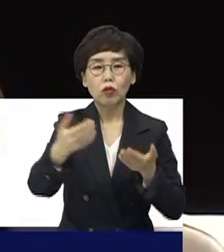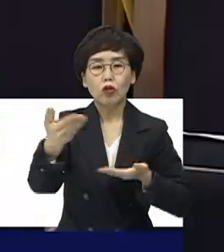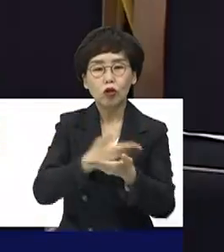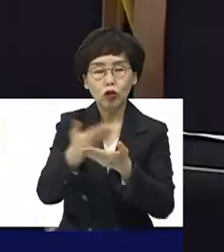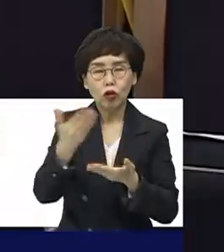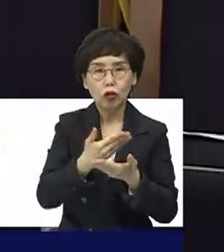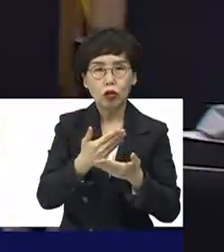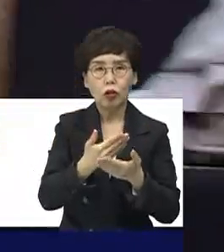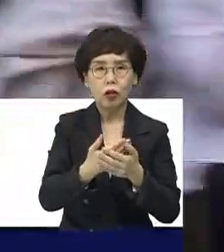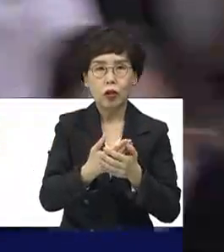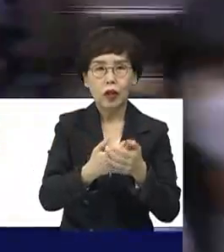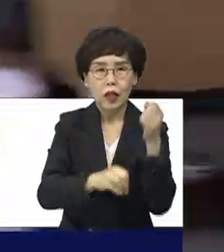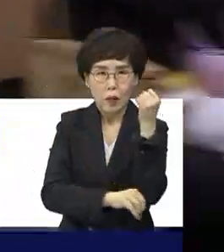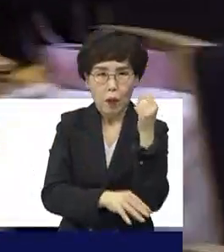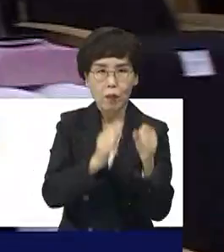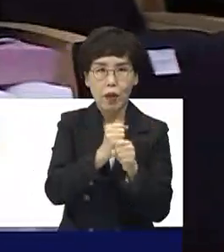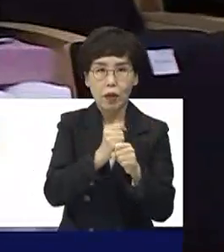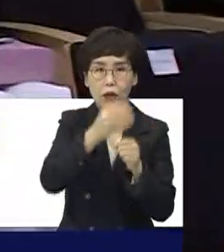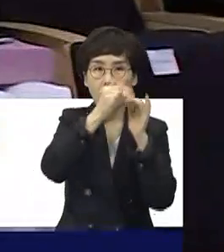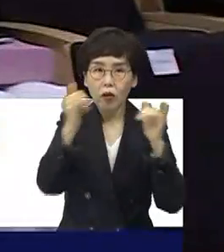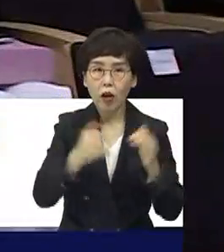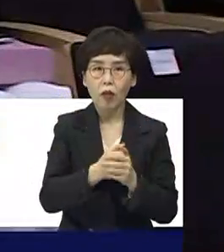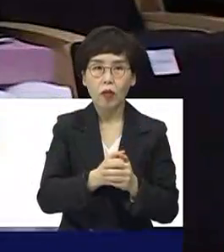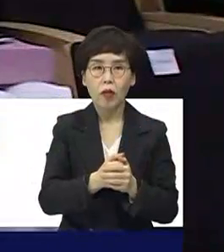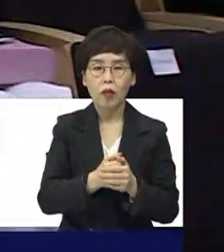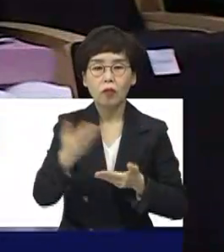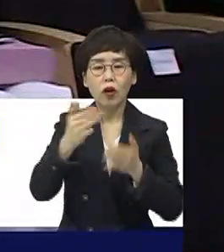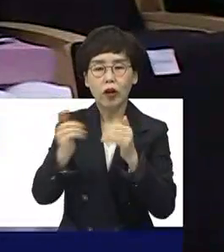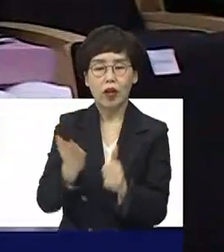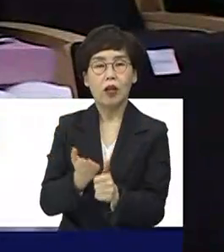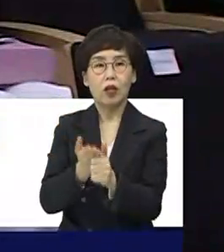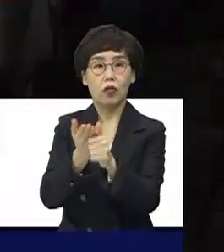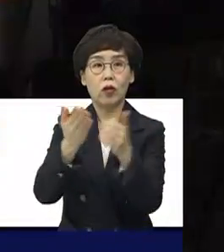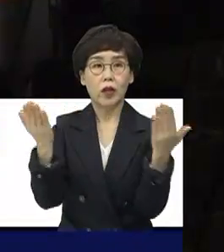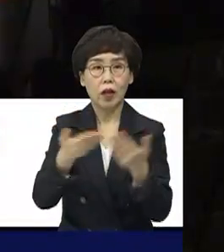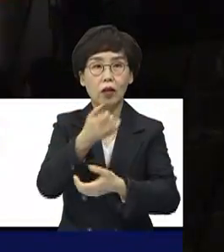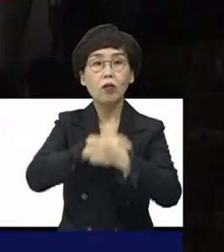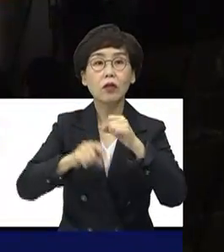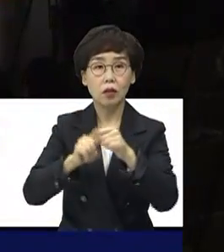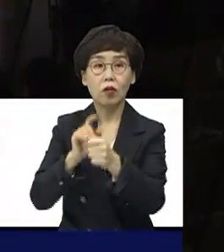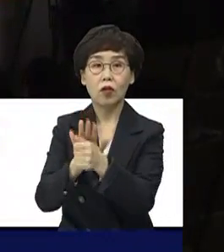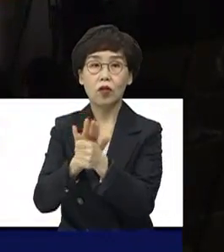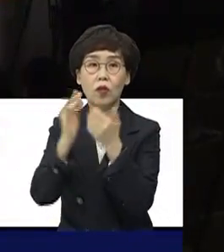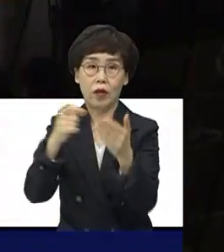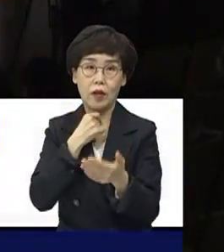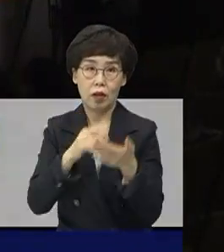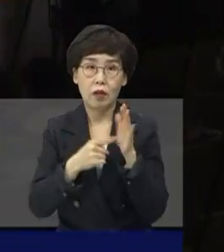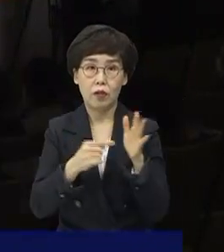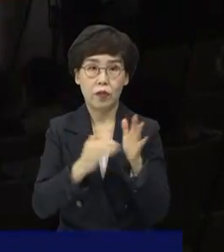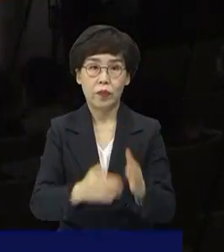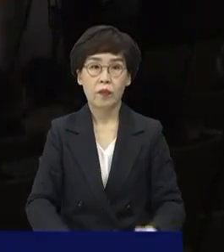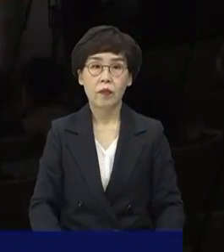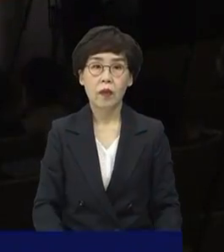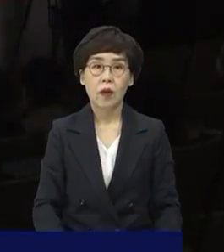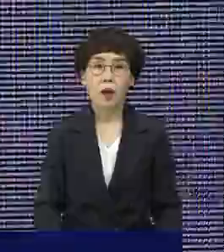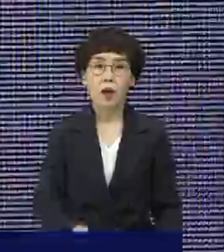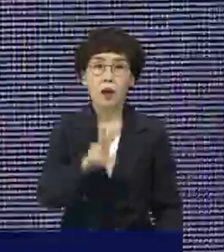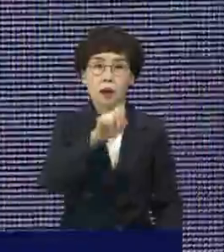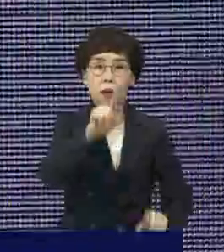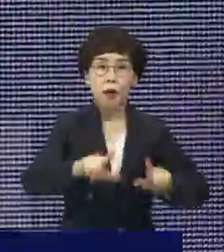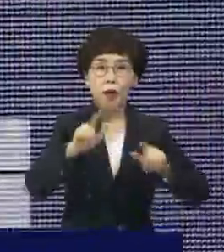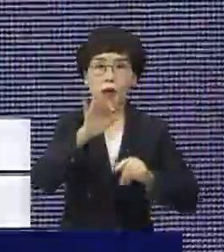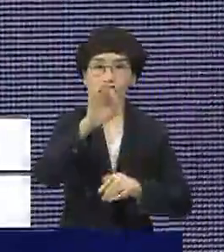아니라 청년 무역인들을 키워나가는 소프트웨어를 만드는 데도 적극 지원하겠다고 밝혔습니다. 지난 21일